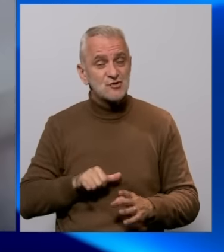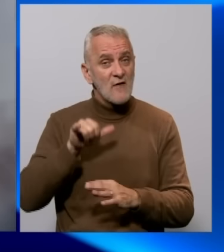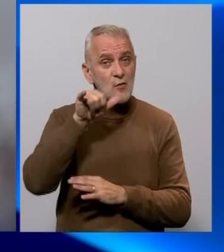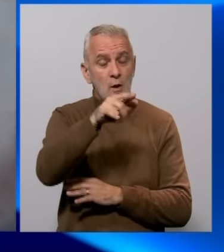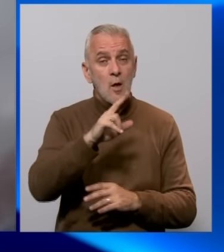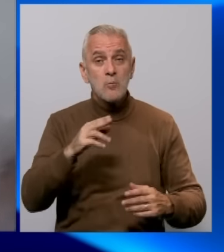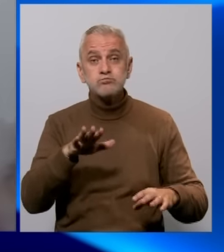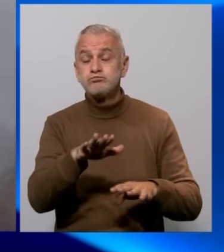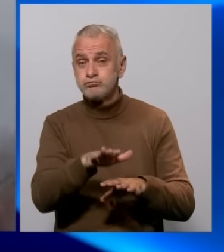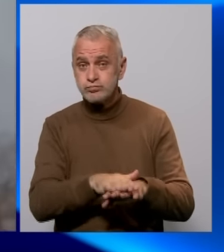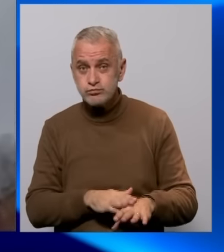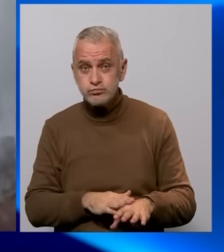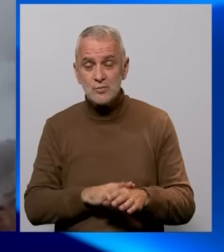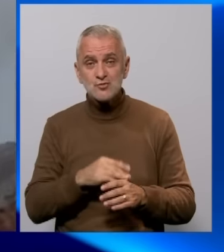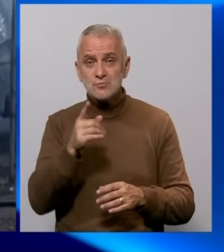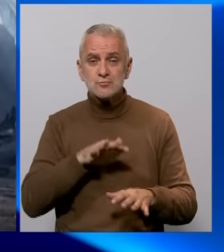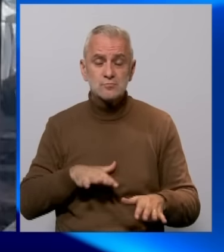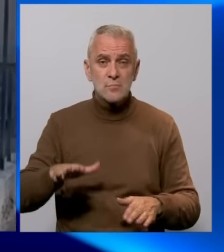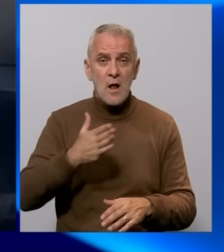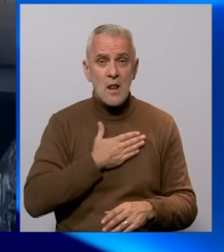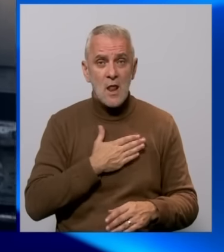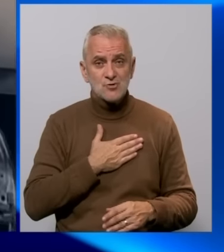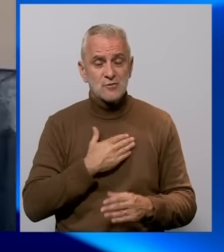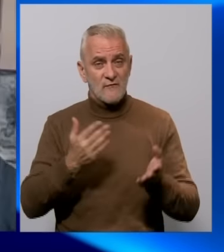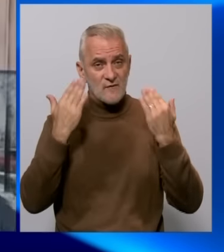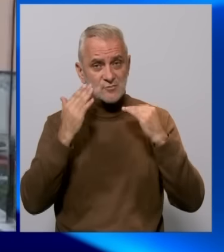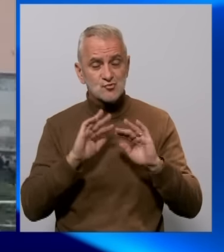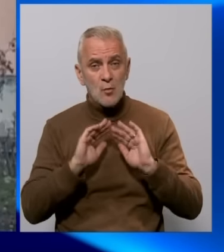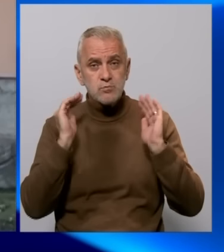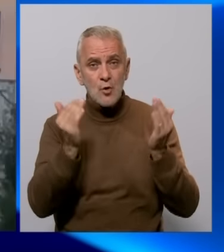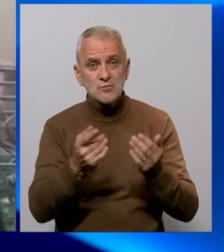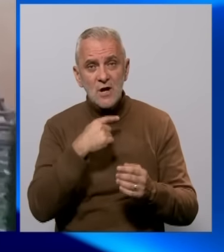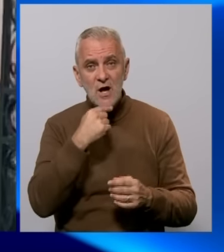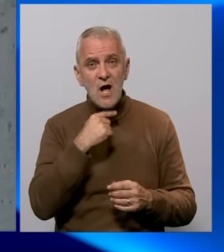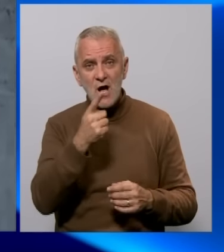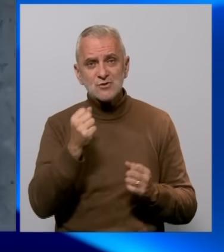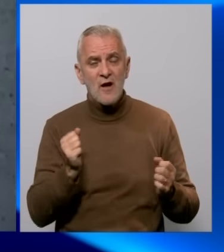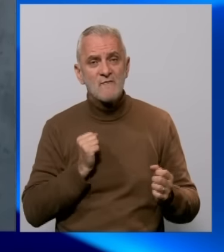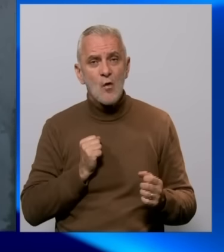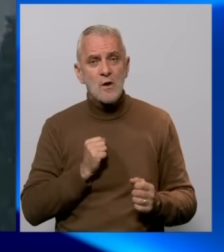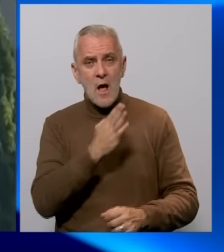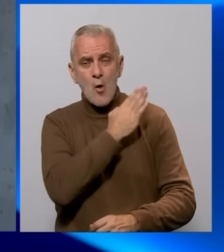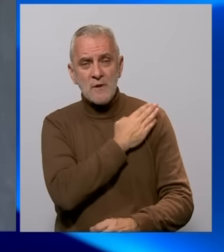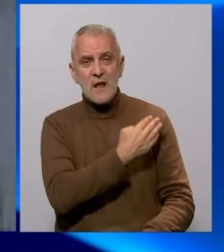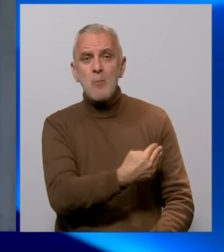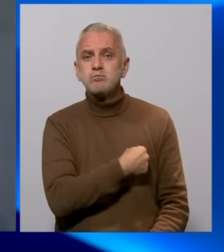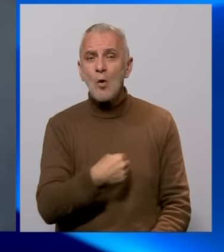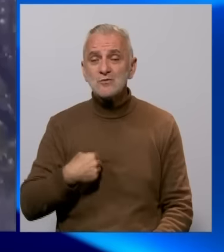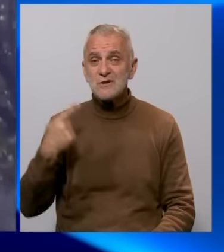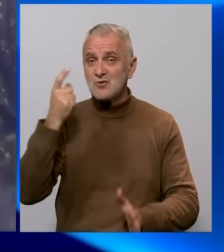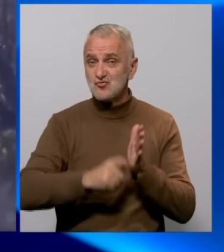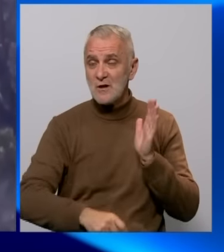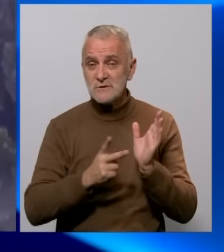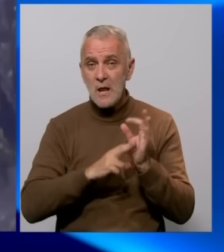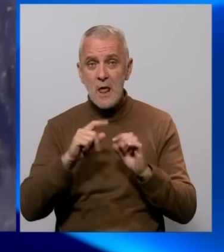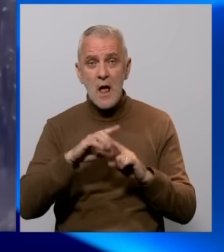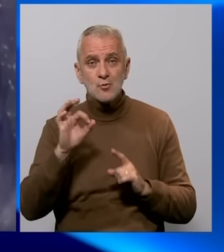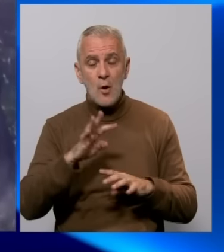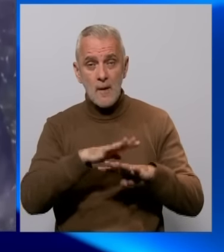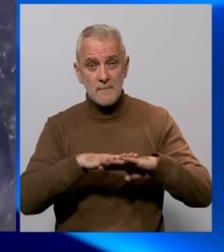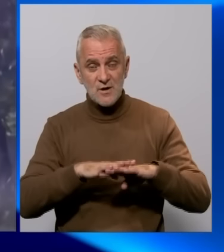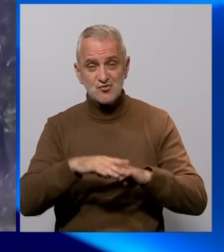saveznički avioni počeli su djelovati u našem vazdušnom prostoru, saopštila je operativna vojna komanda Poljske, članice NATO-a, na